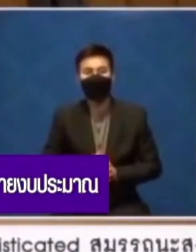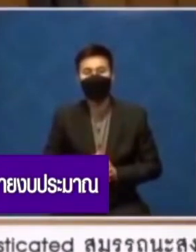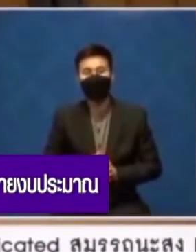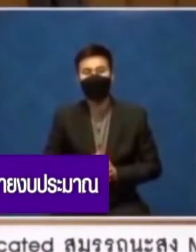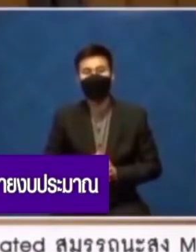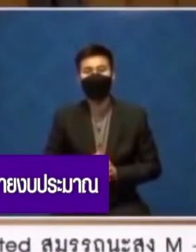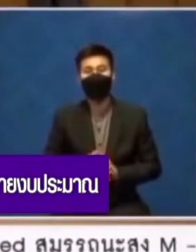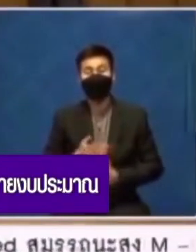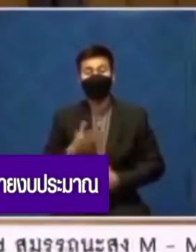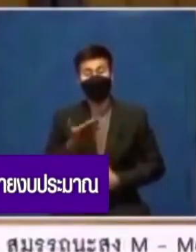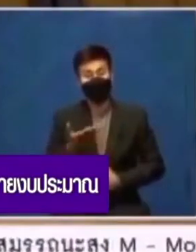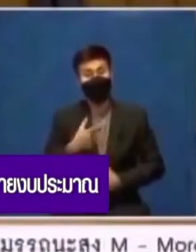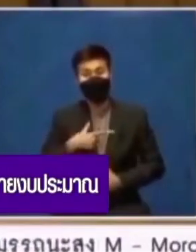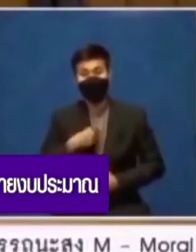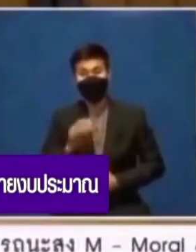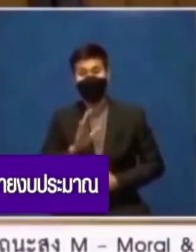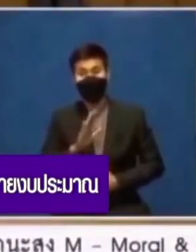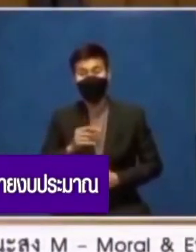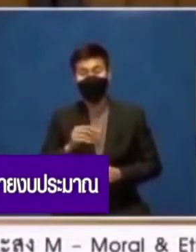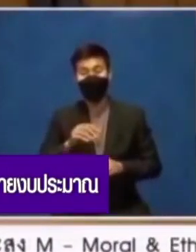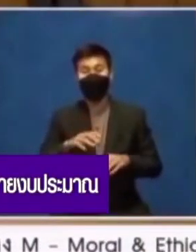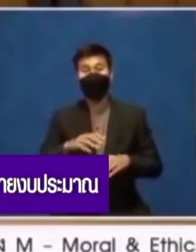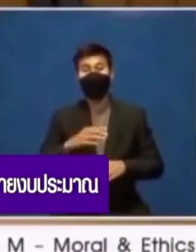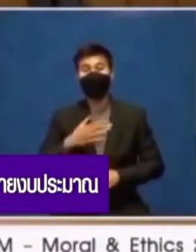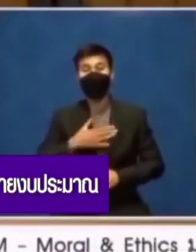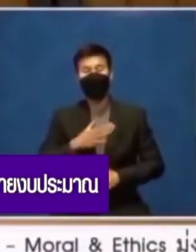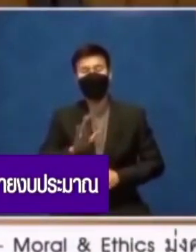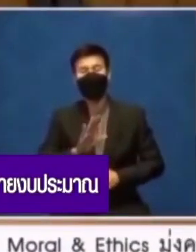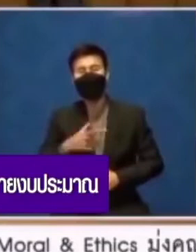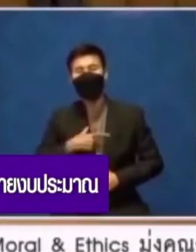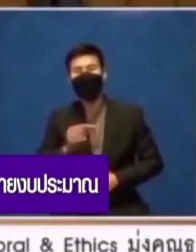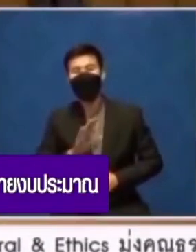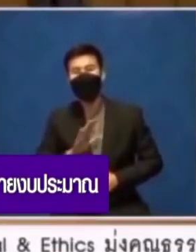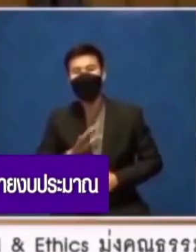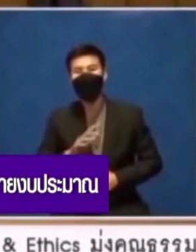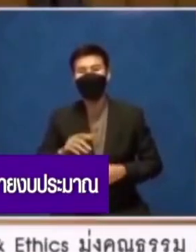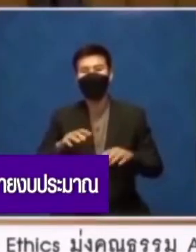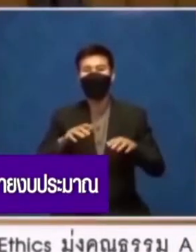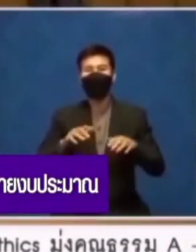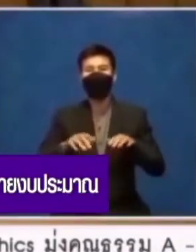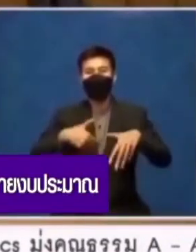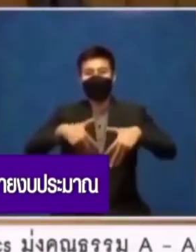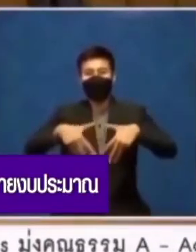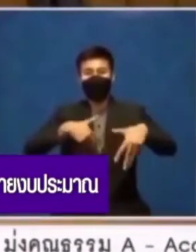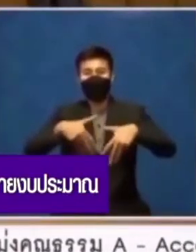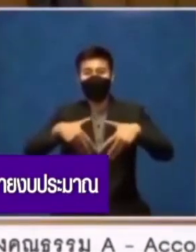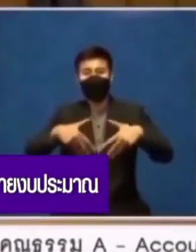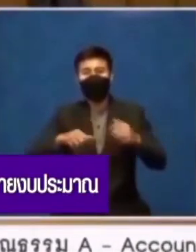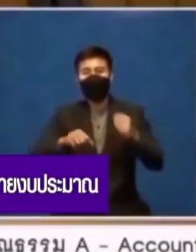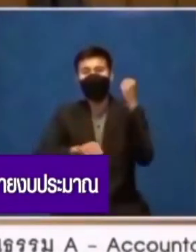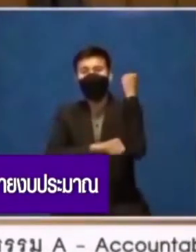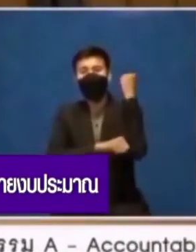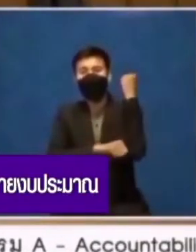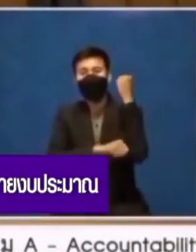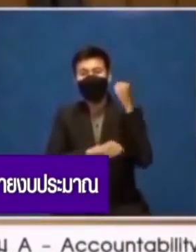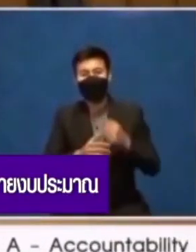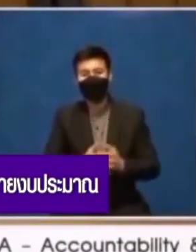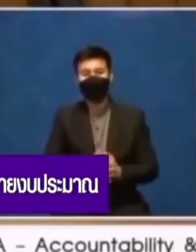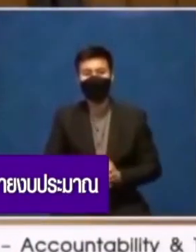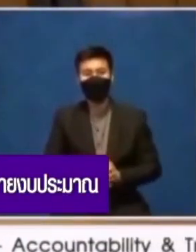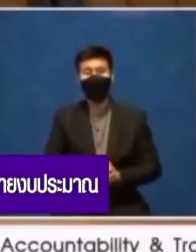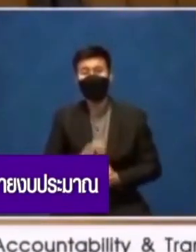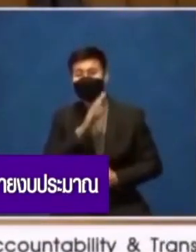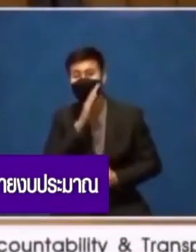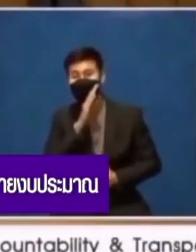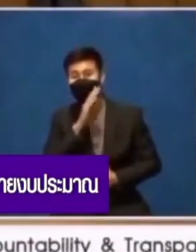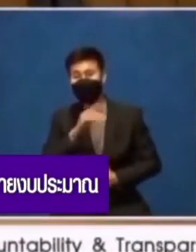าขึ้นมาแซงคิวอภิปรายก่อนคนอื่นขณะที่ท่านประธานในขณะนั้นเนี่ยนะคะก็คือคุณสุชาตินะคะสุ